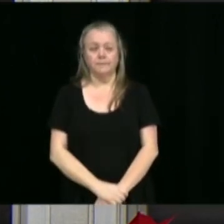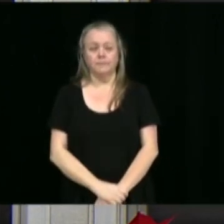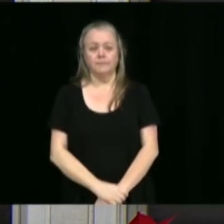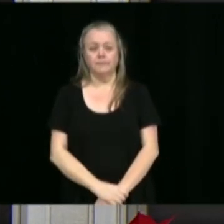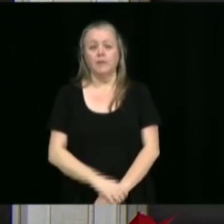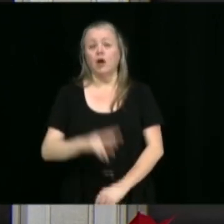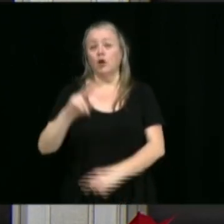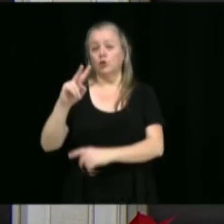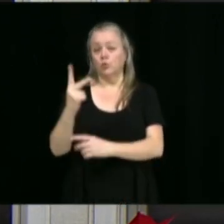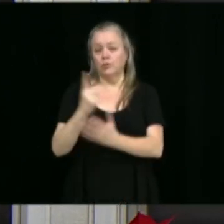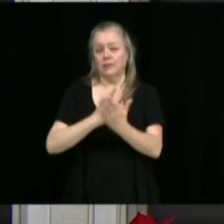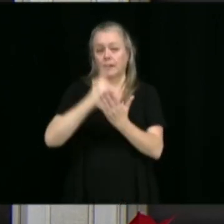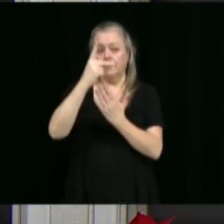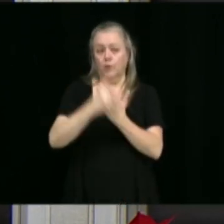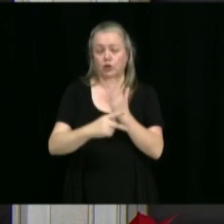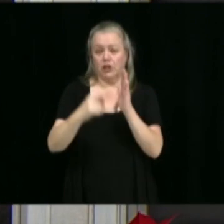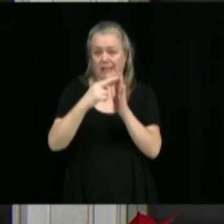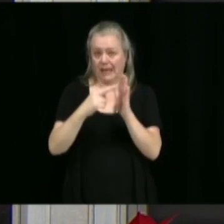Second projet de règlement,